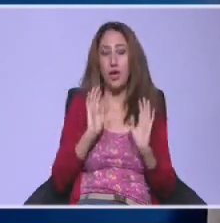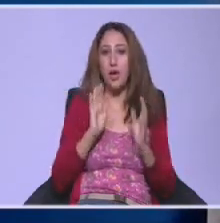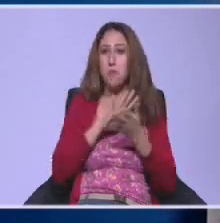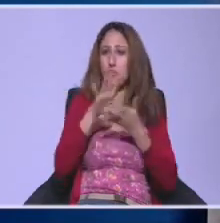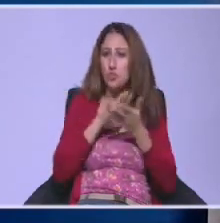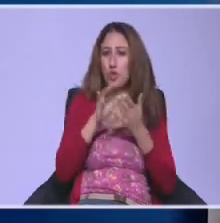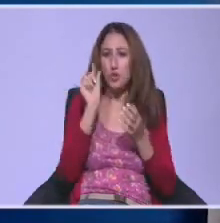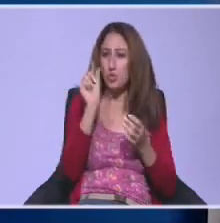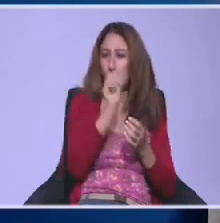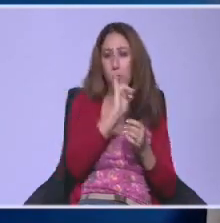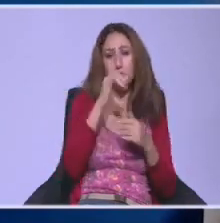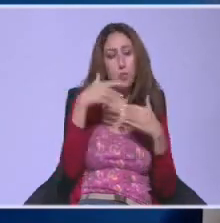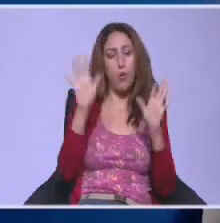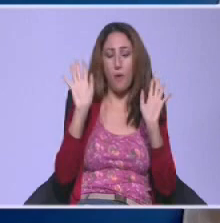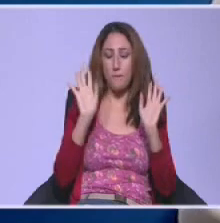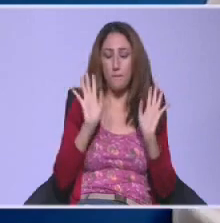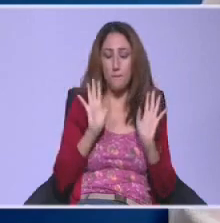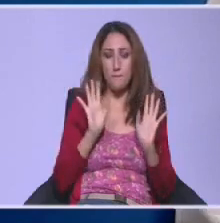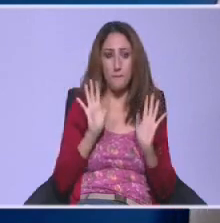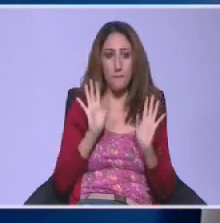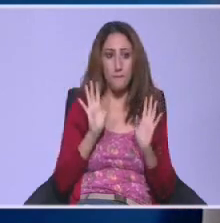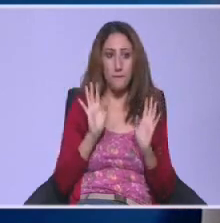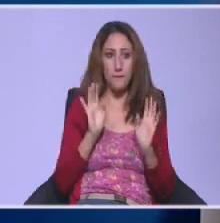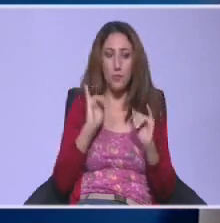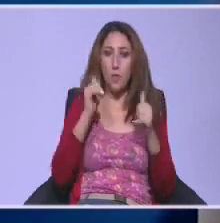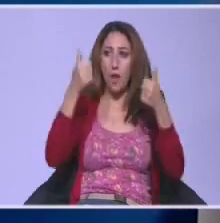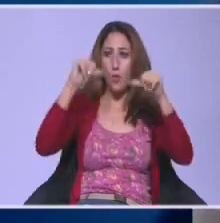ممكن تبقى حلوة ممكن تبقى وحشة، بس احسن.